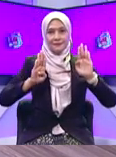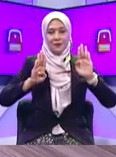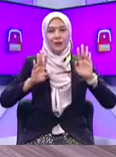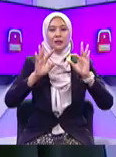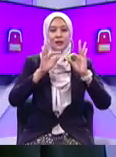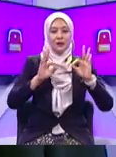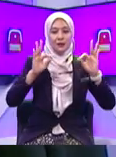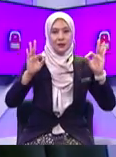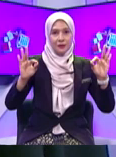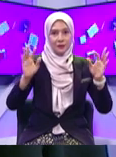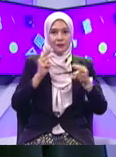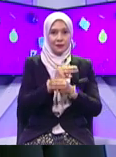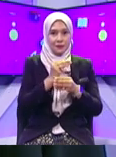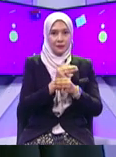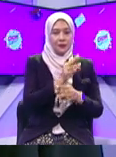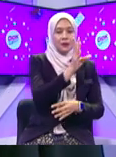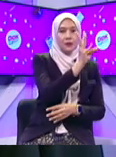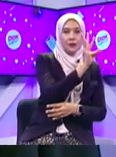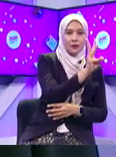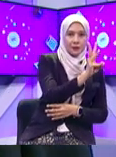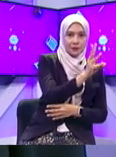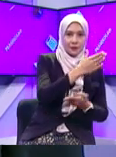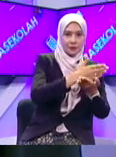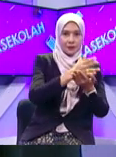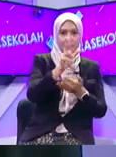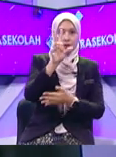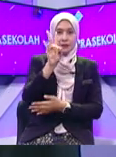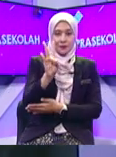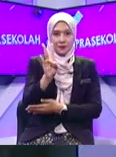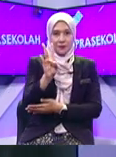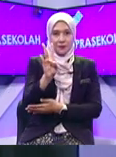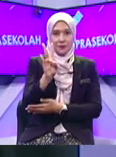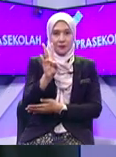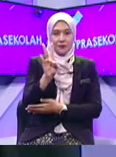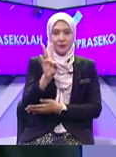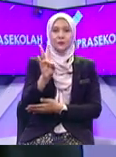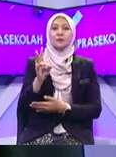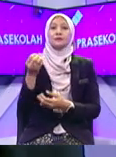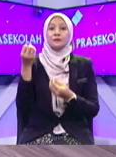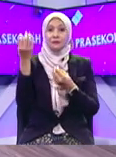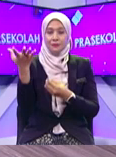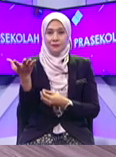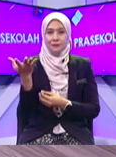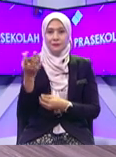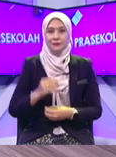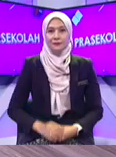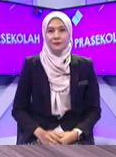16 tolak 7 ya Lukman Oke coba agak